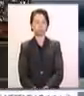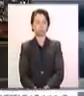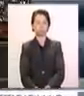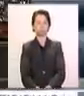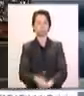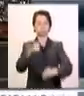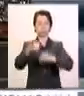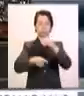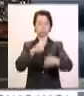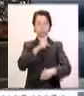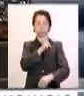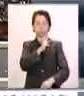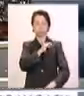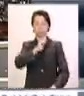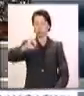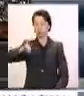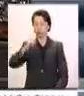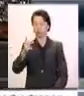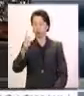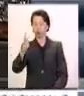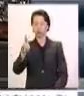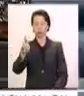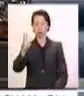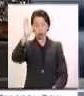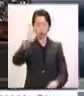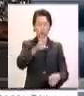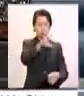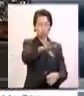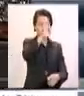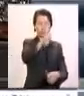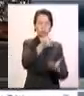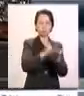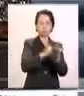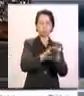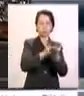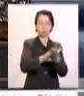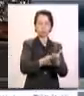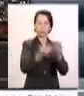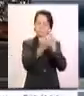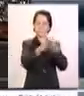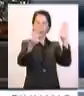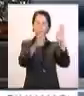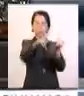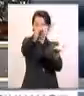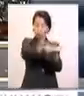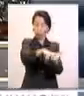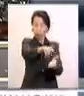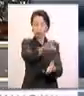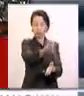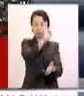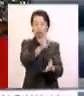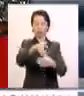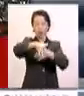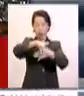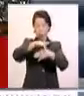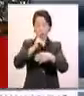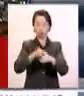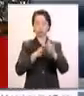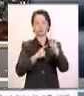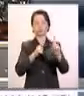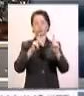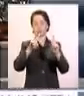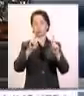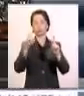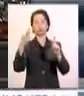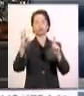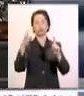Kementerian Kerja Raya akan melantik juru perunding audit bebas bertauliah pada awal bulan Januari